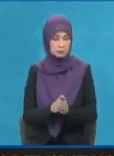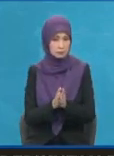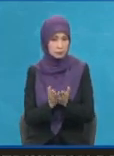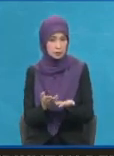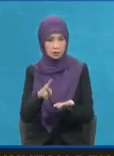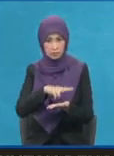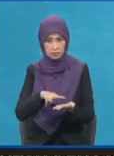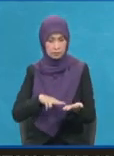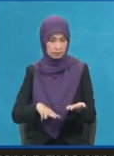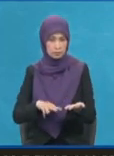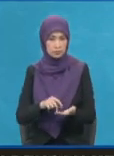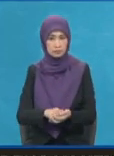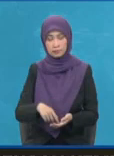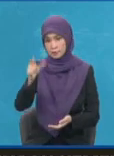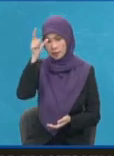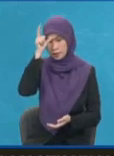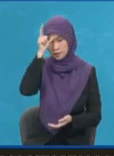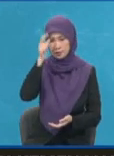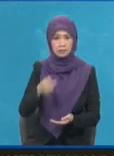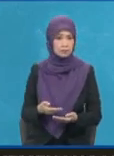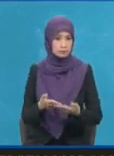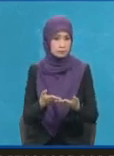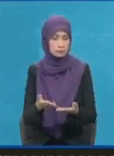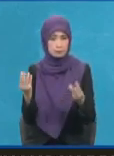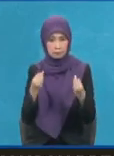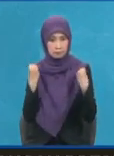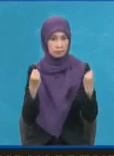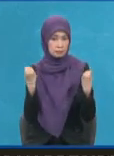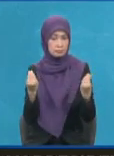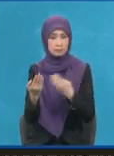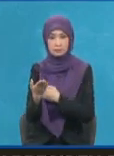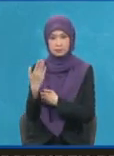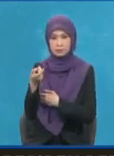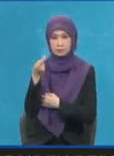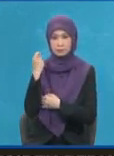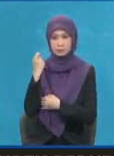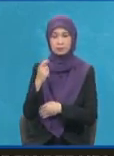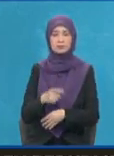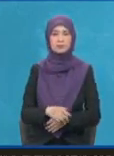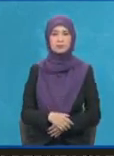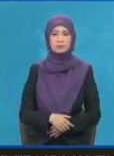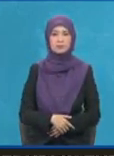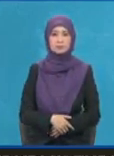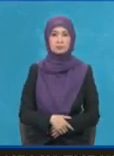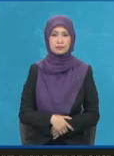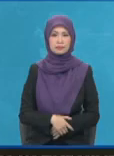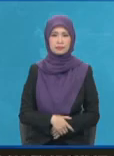publik Turki majelis penyerahan koleksi tersebut berlangsung pagi tadi di perpustakaan Unisa